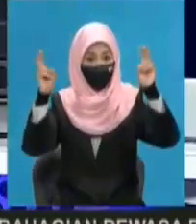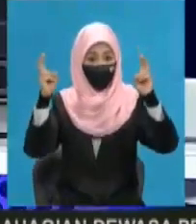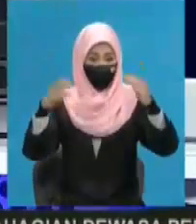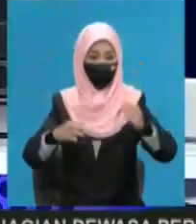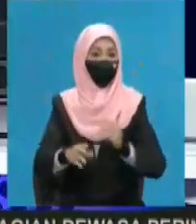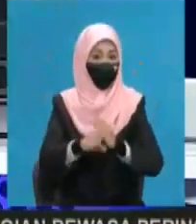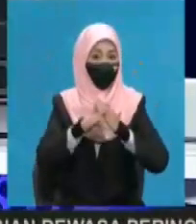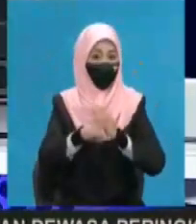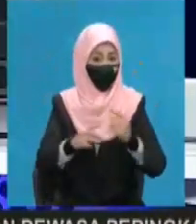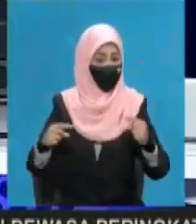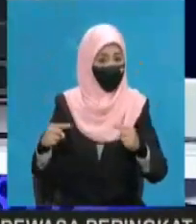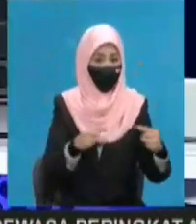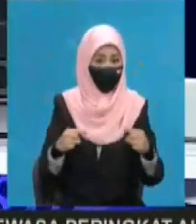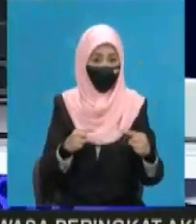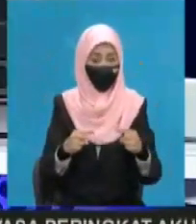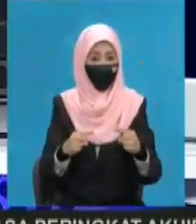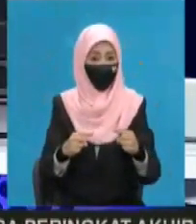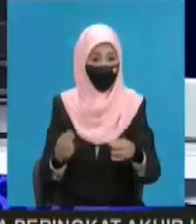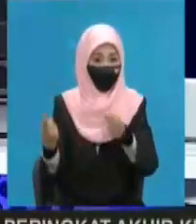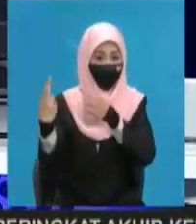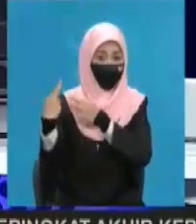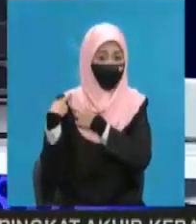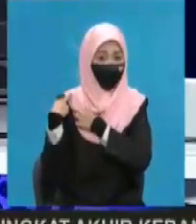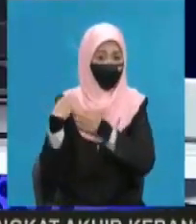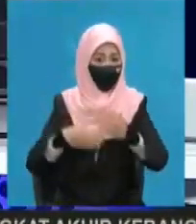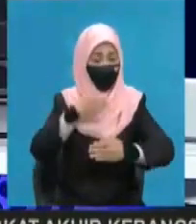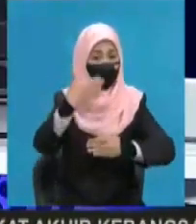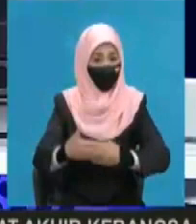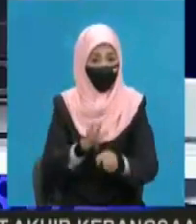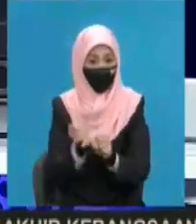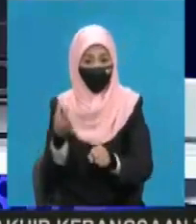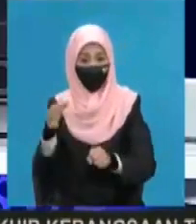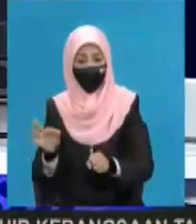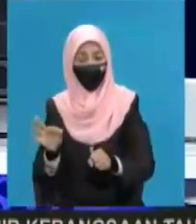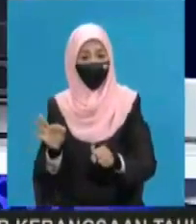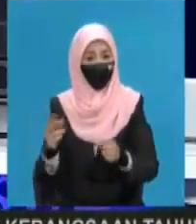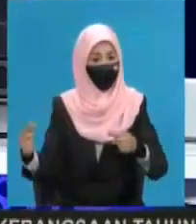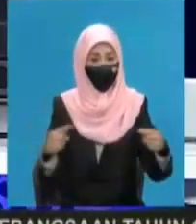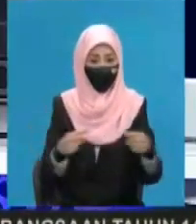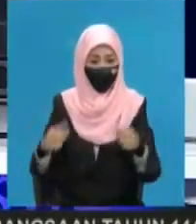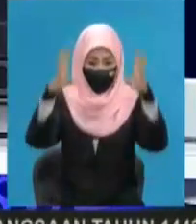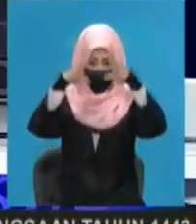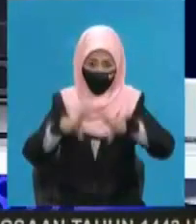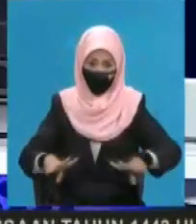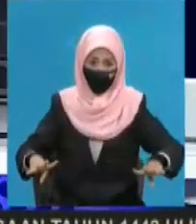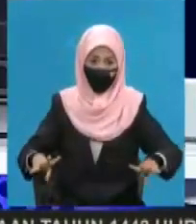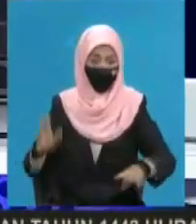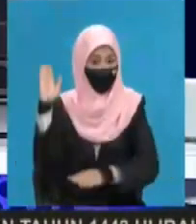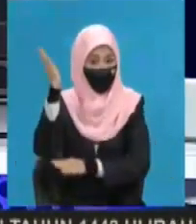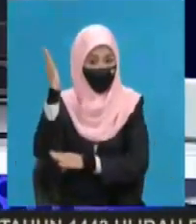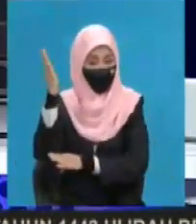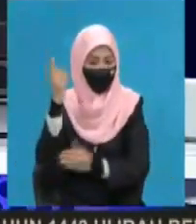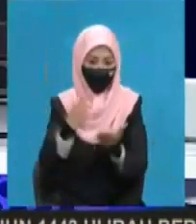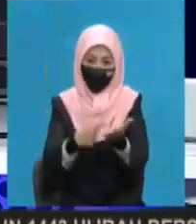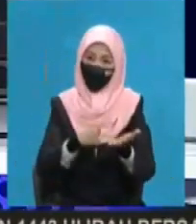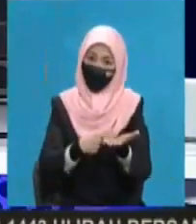melindungi persaingan respons pasca pandemic bagi pihak berkuasa persaingan ASEAN persidangan antara